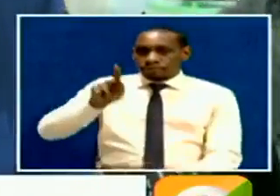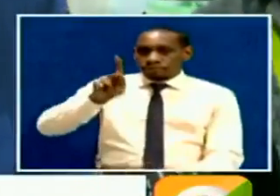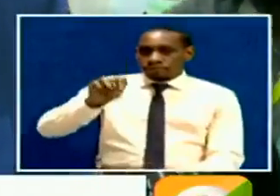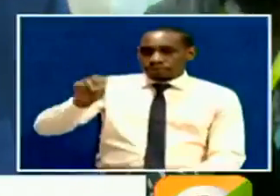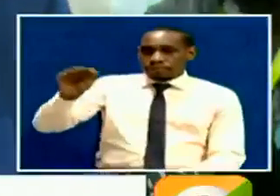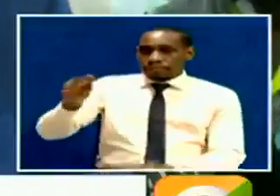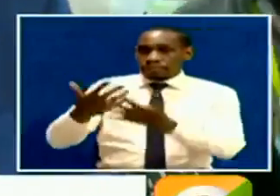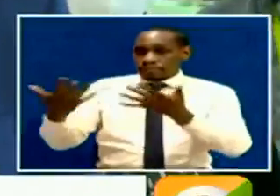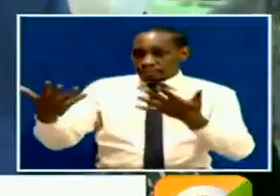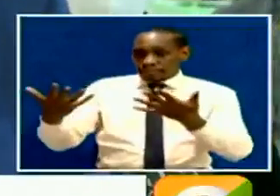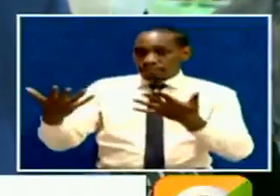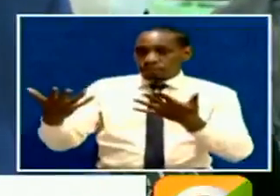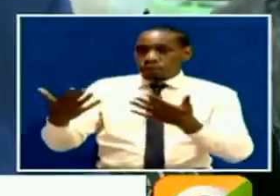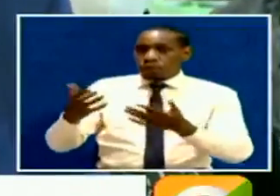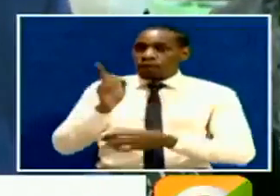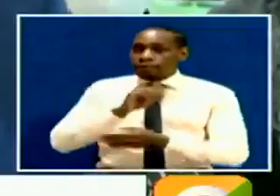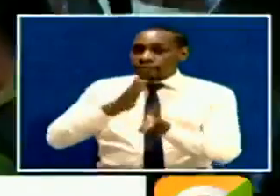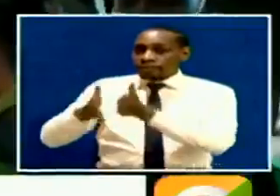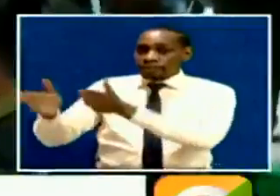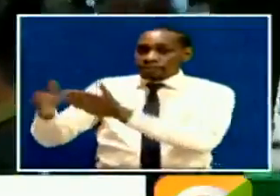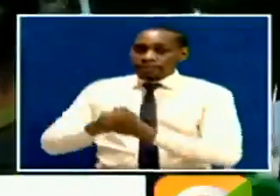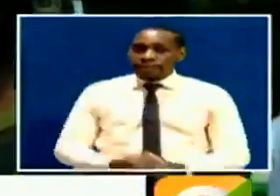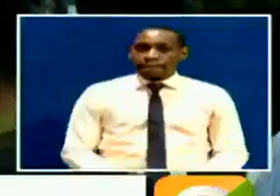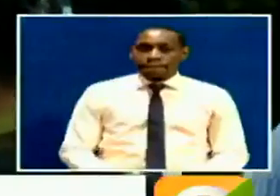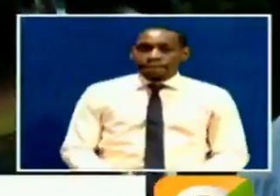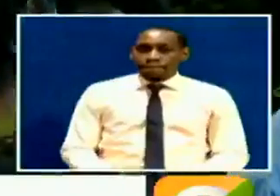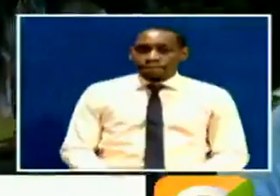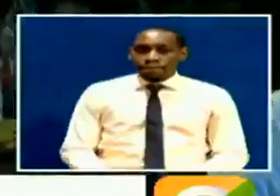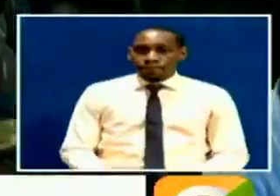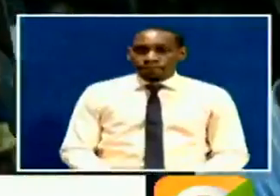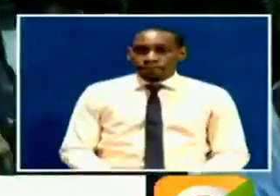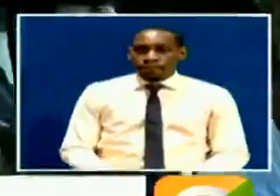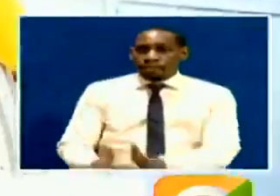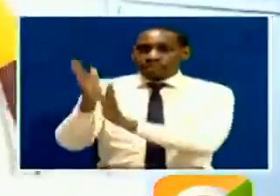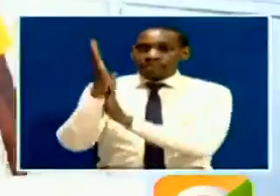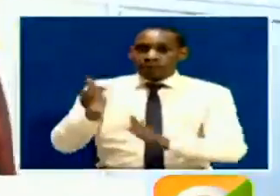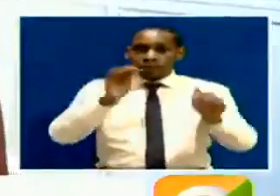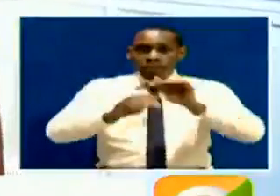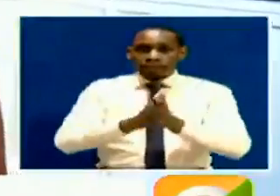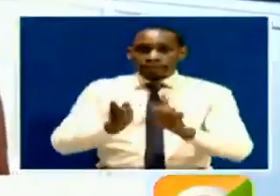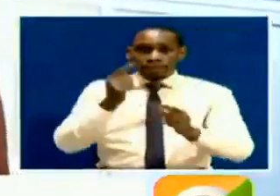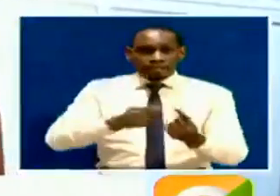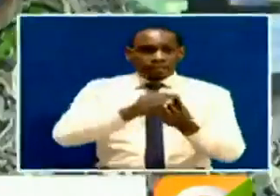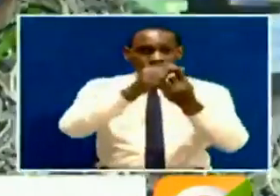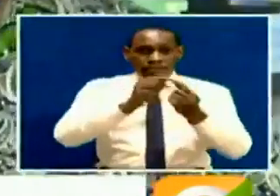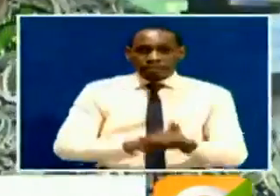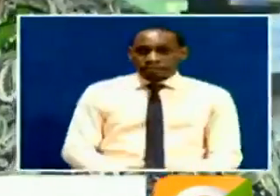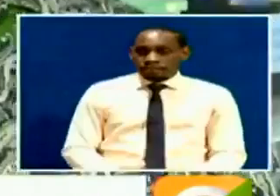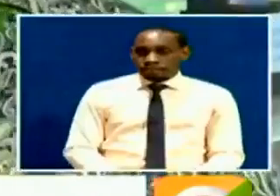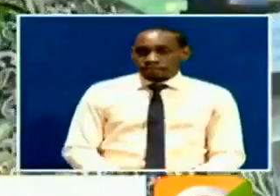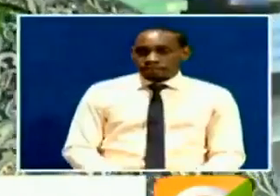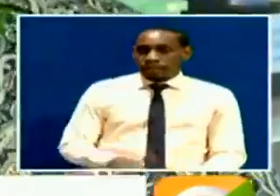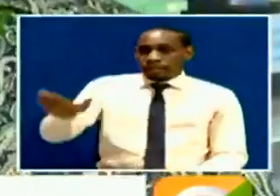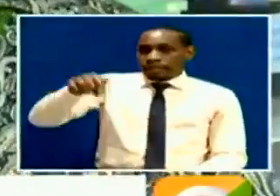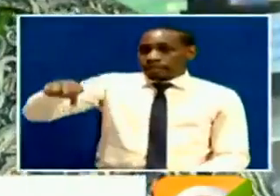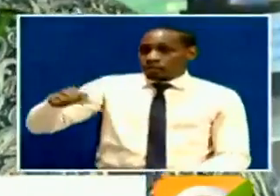see, they are finalizing the preparations. Salama wa uchaguzi huo ukipewa kipaumbele. Pande lingine ya